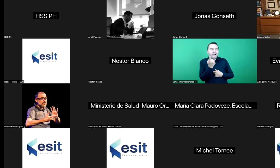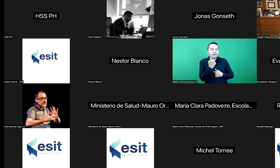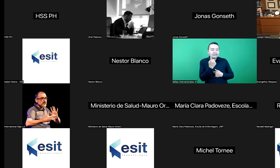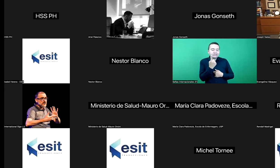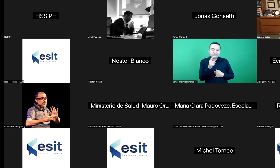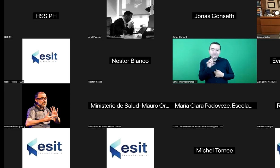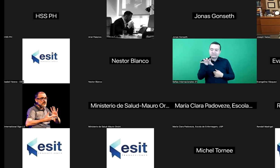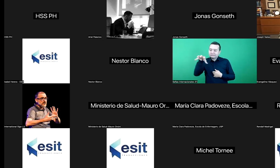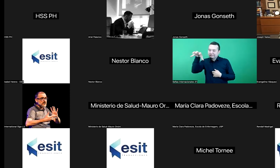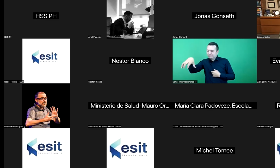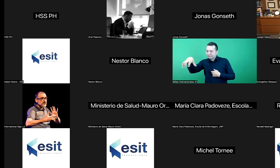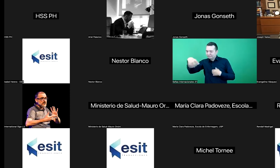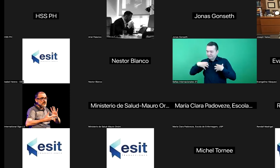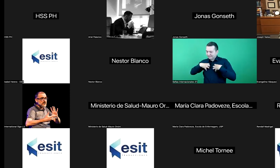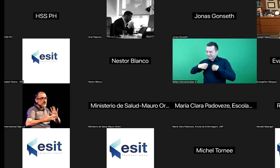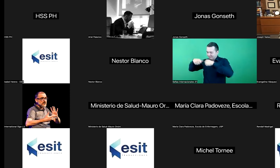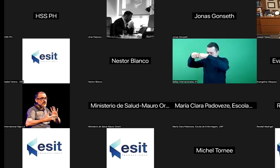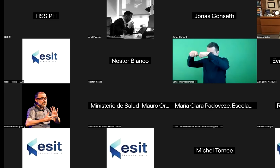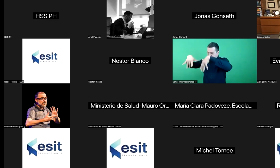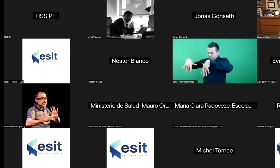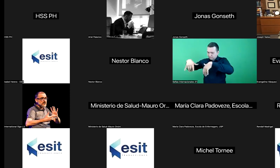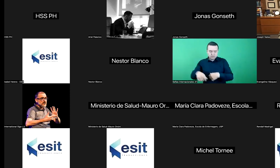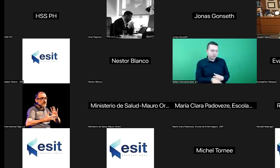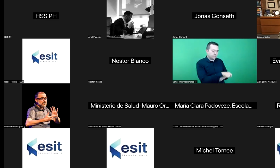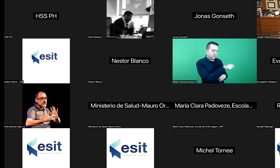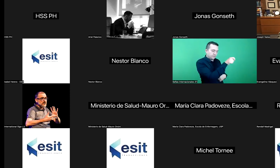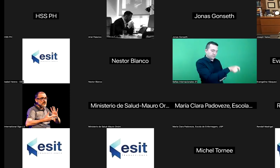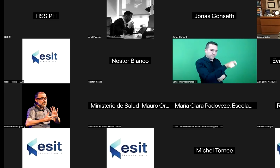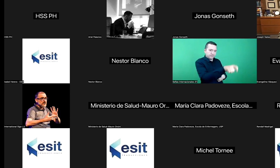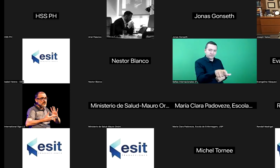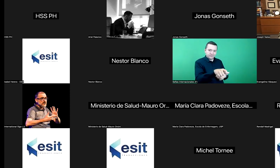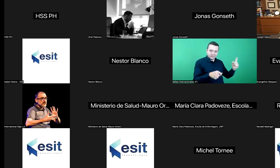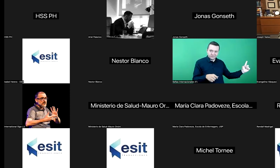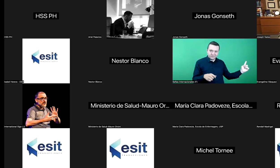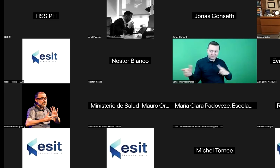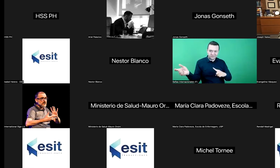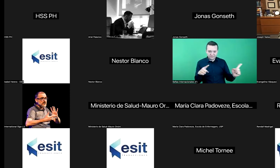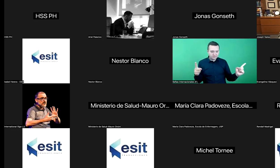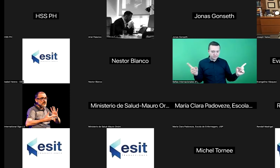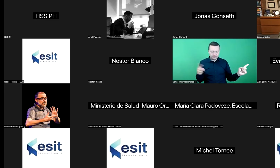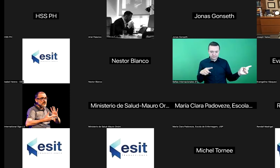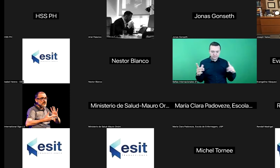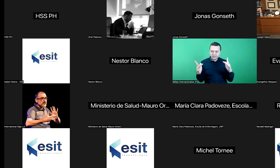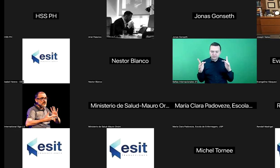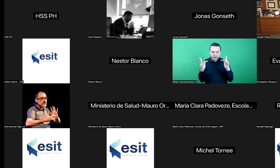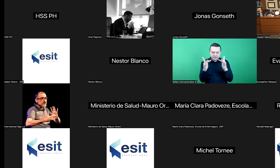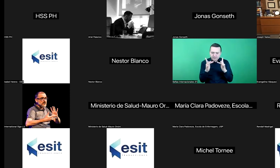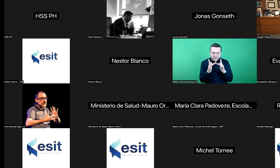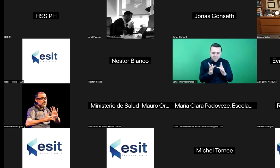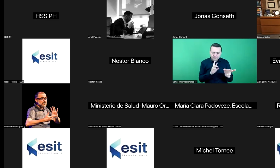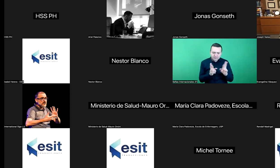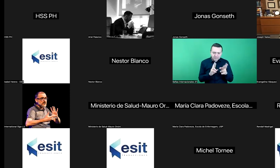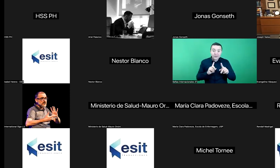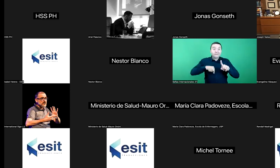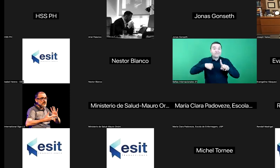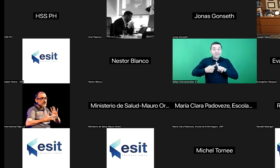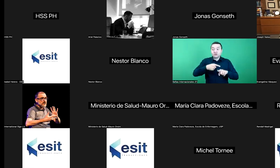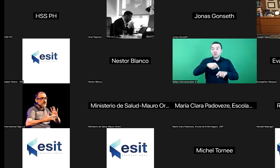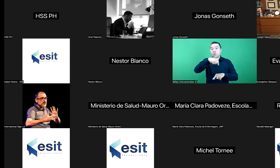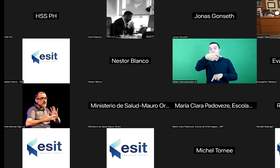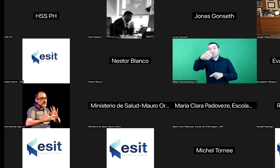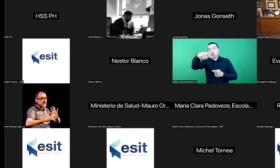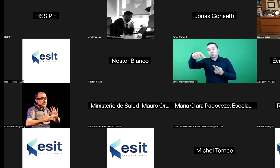la relation entre les patients et une grande partie des acteurs impliqués dans la gestion, dans la production